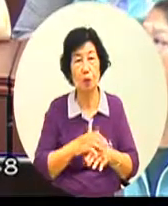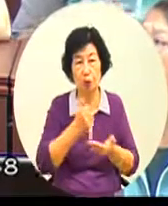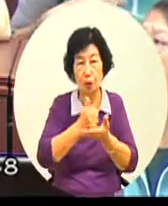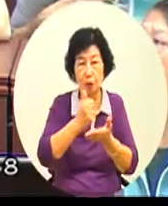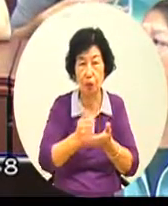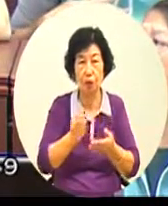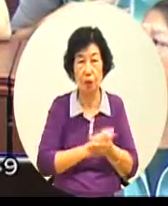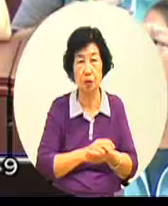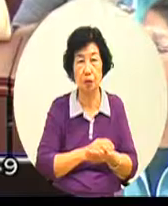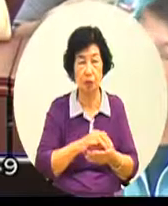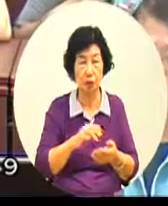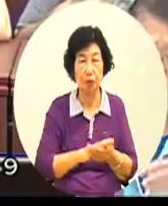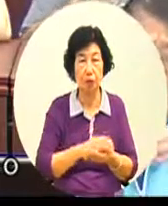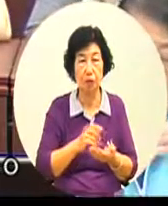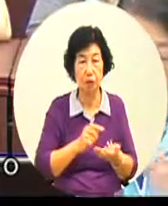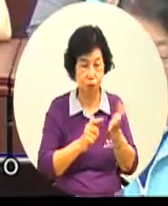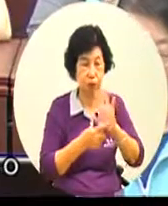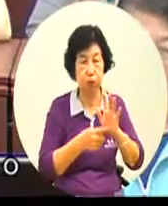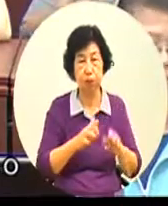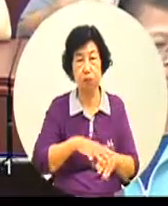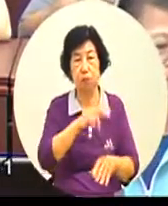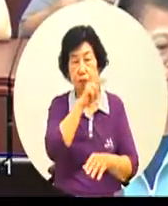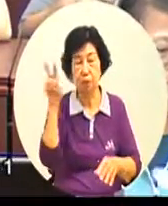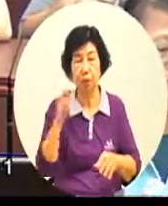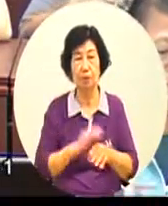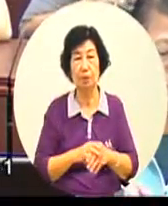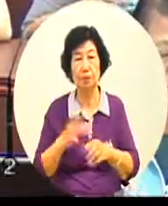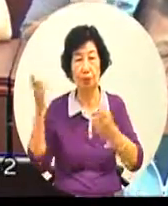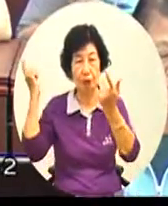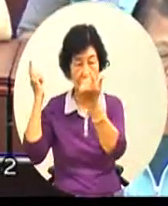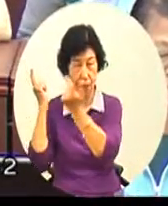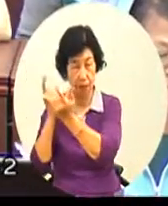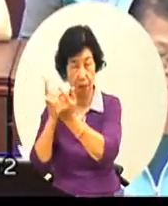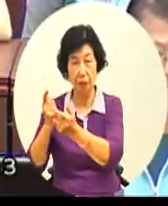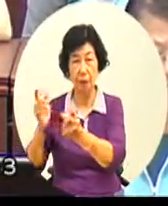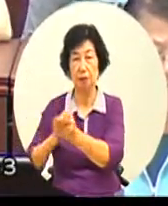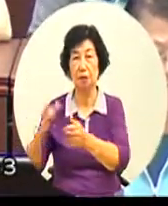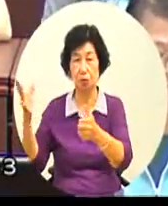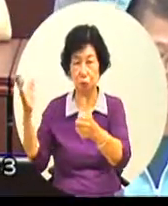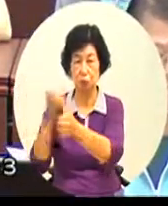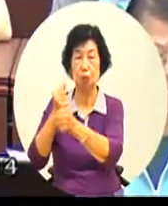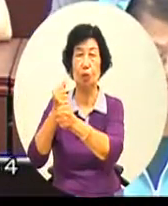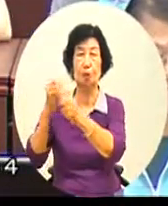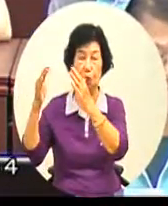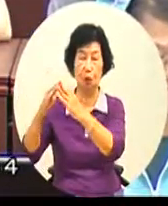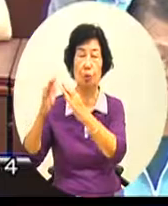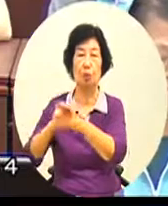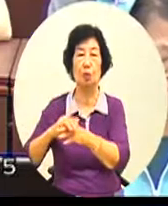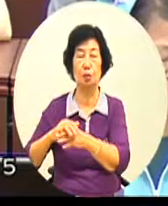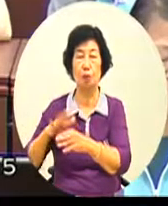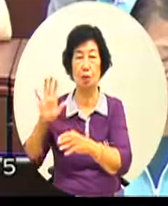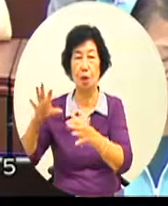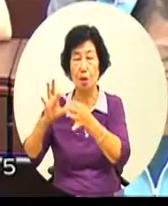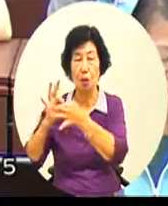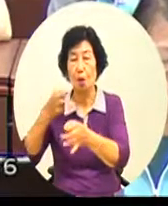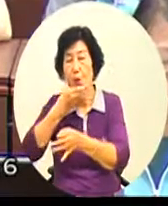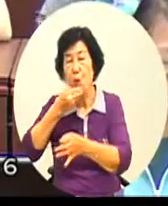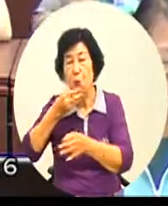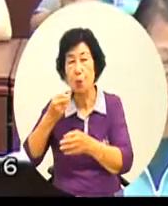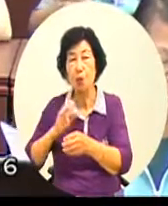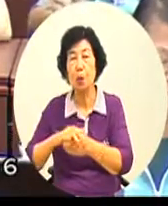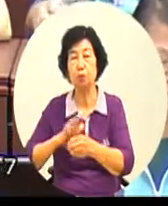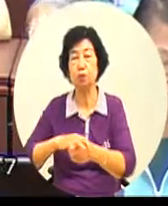看到因为台北市首善之都，它的一些相关的福利资源是比较丰沛的，所以的确